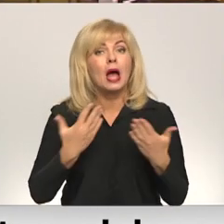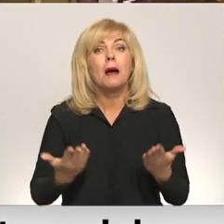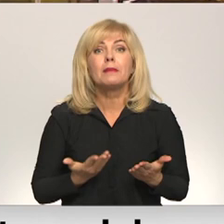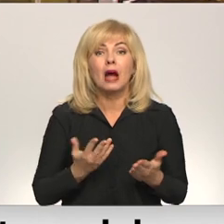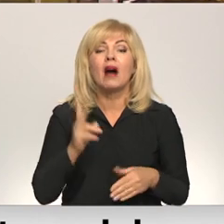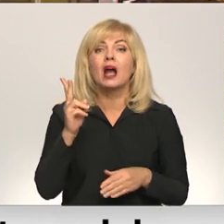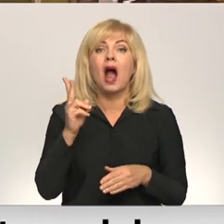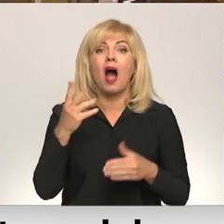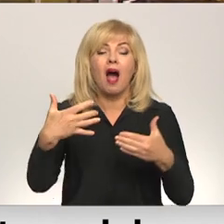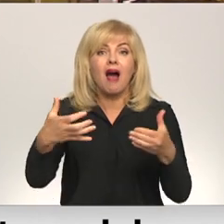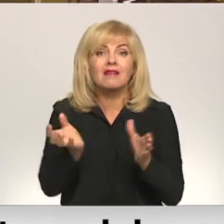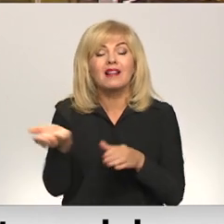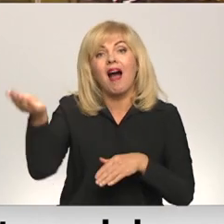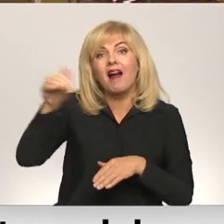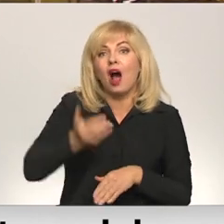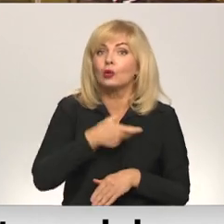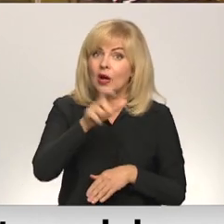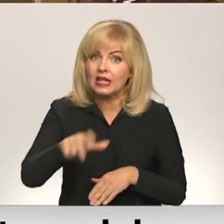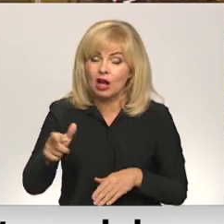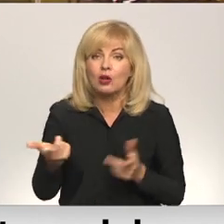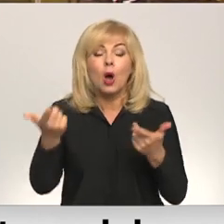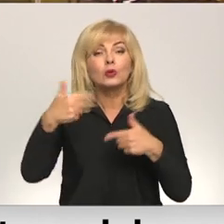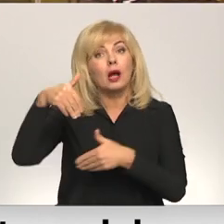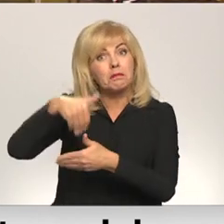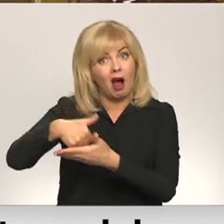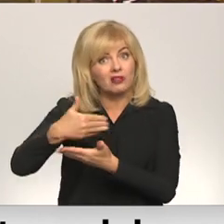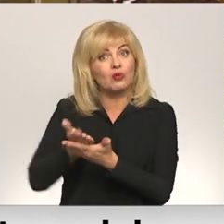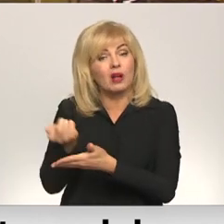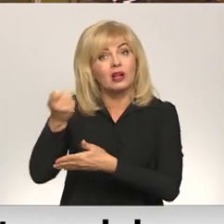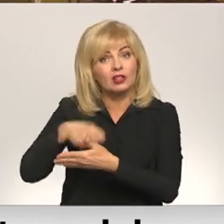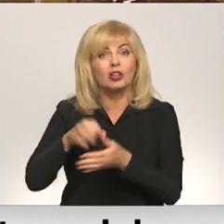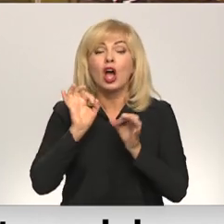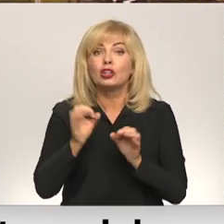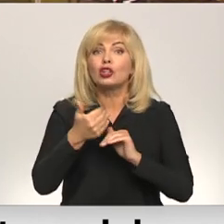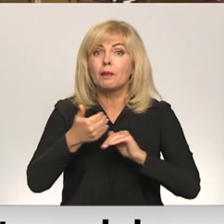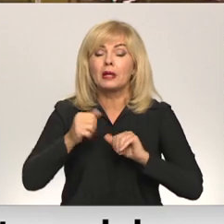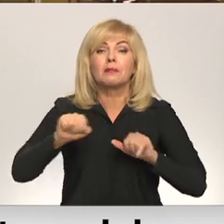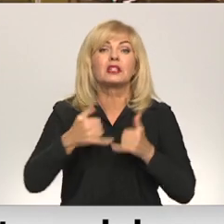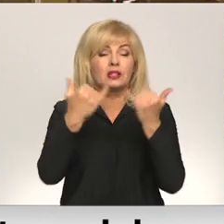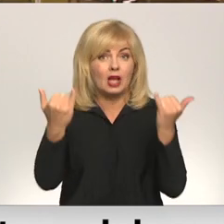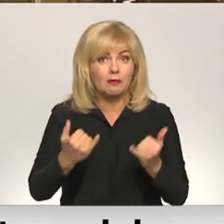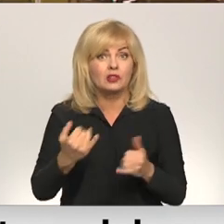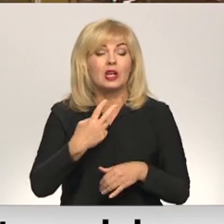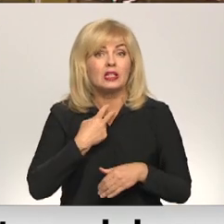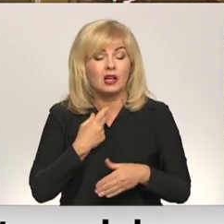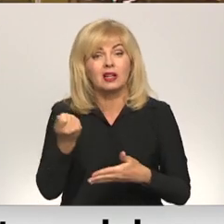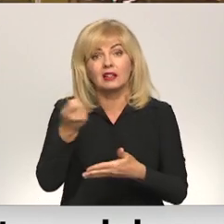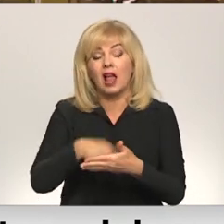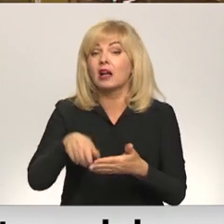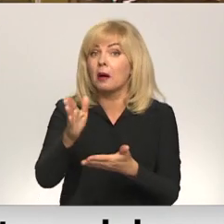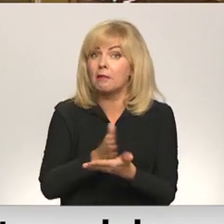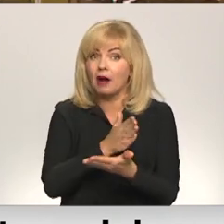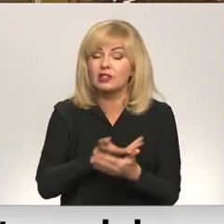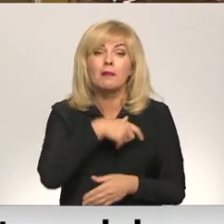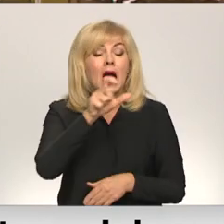piedzīvojuši Katlakalna iedzīvotāji. Uz laiku aizvērtā pasta nodaļa tieši pirms Ziemassvētkiem pēkšņi izrādījusies slēgta pavisam.